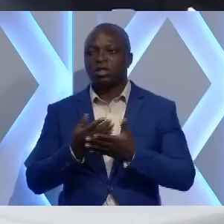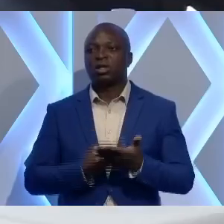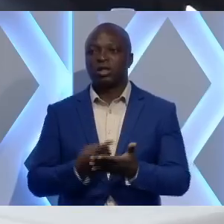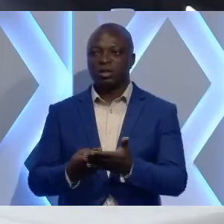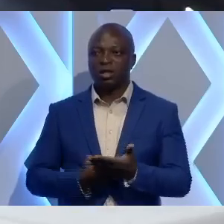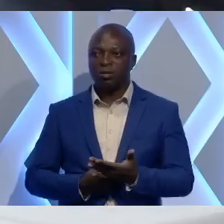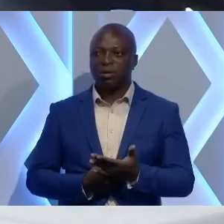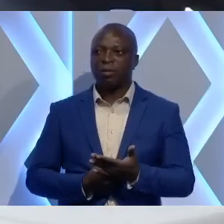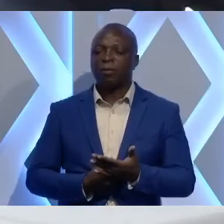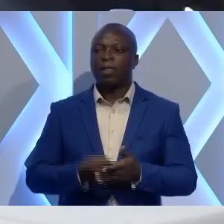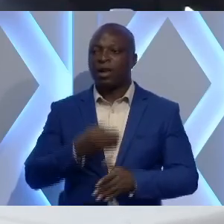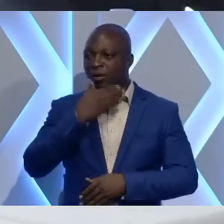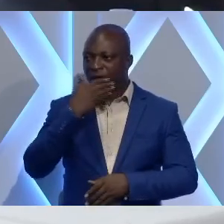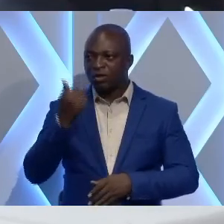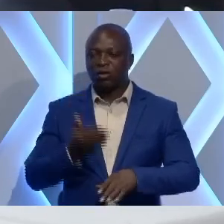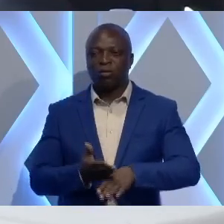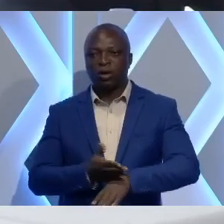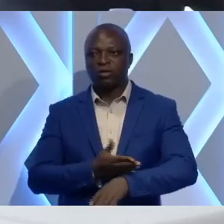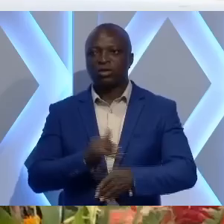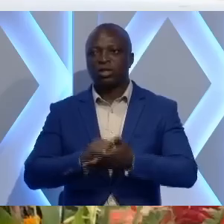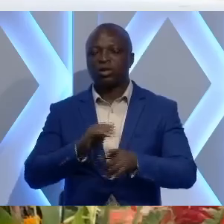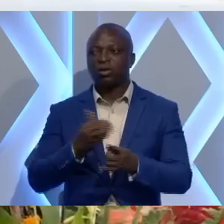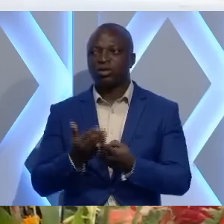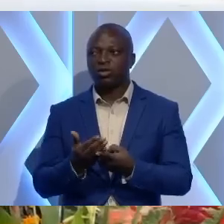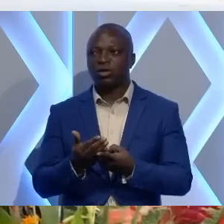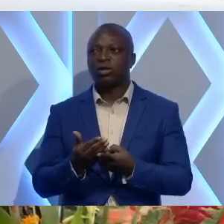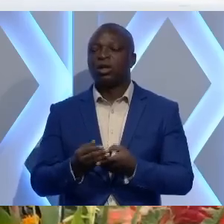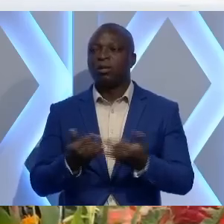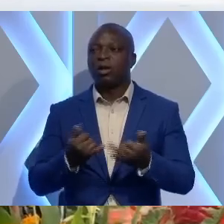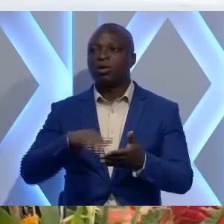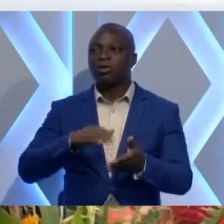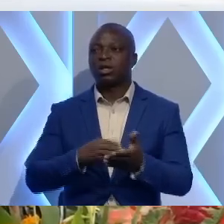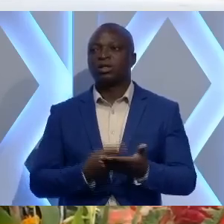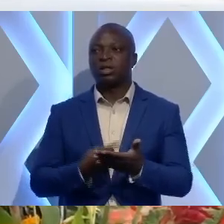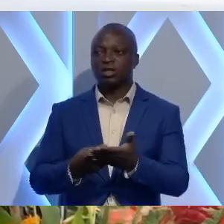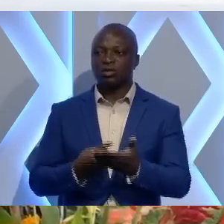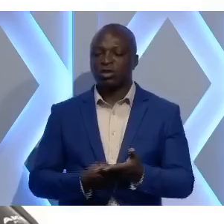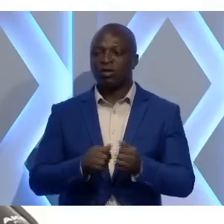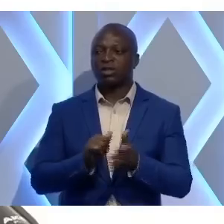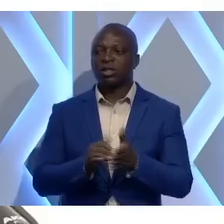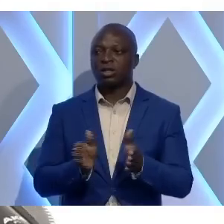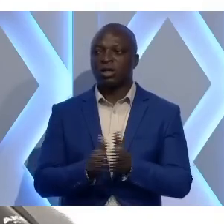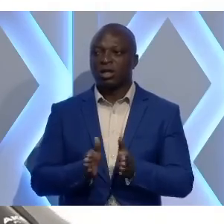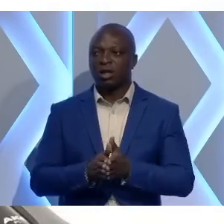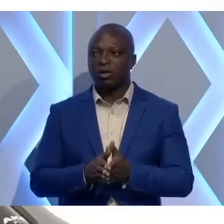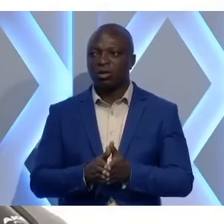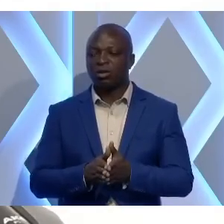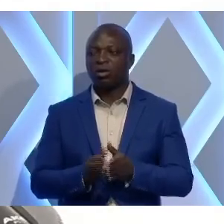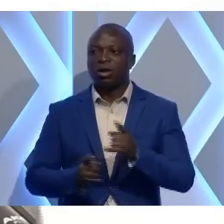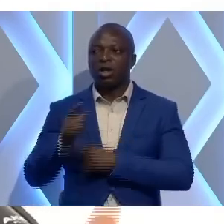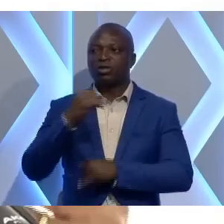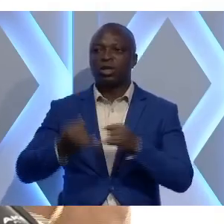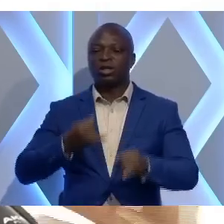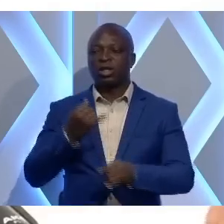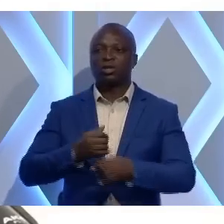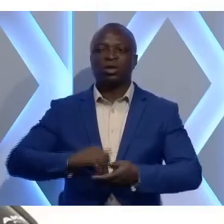ardents. L'amélioration progressive de ces conditions est désormais au cœur des discussions lors de cette table ronde. La journée internationale